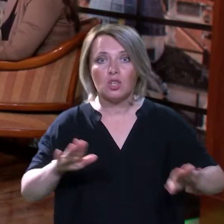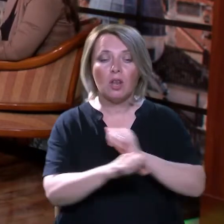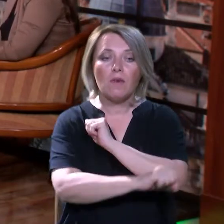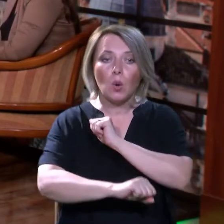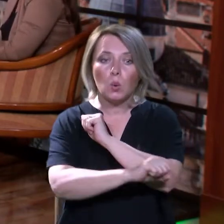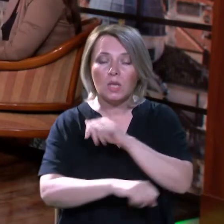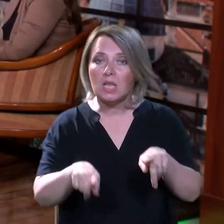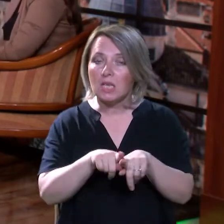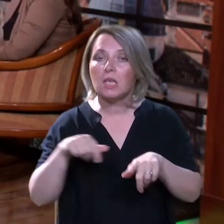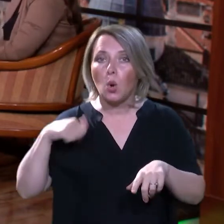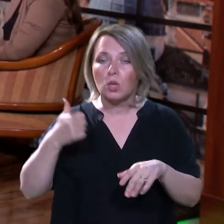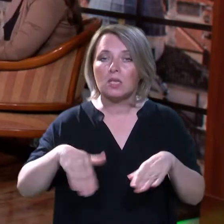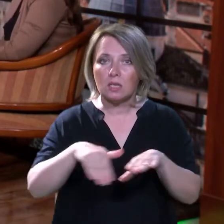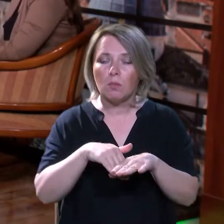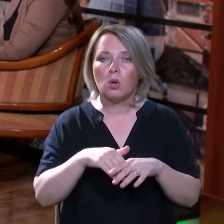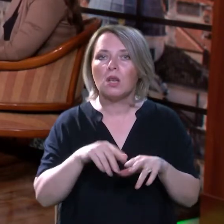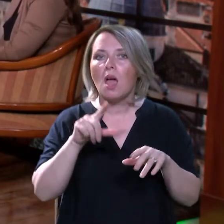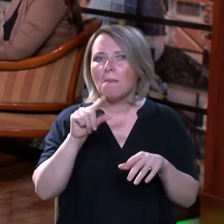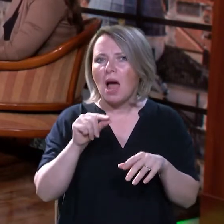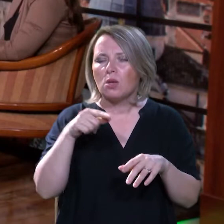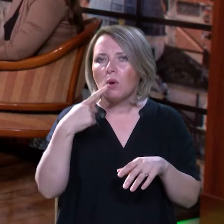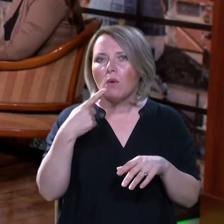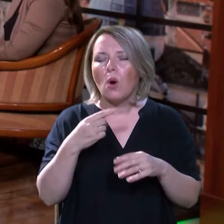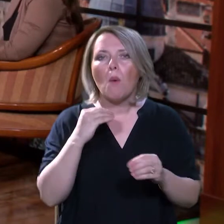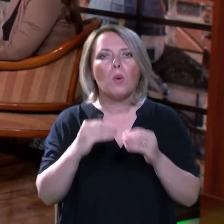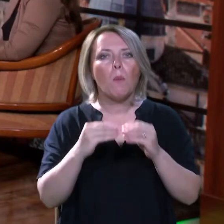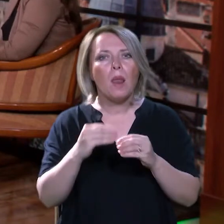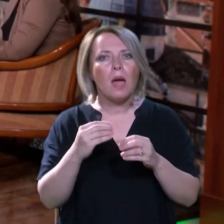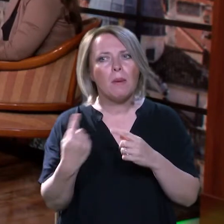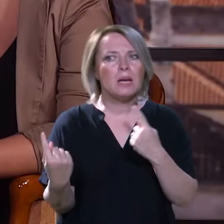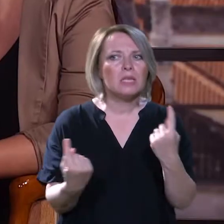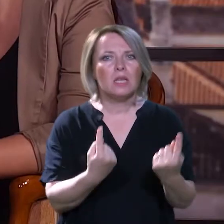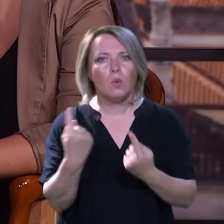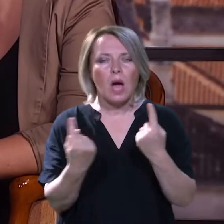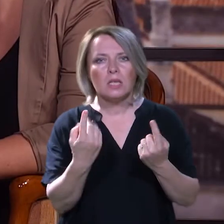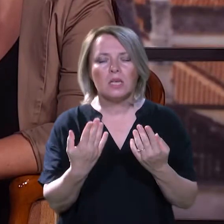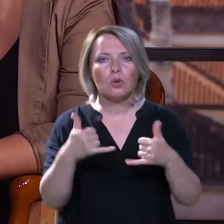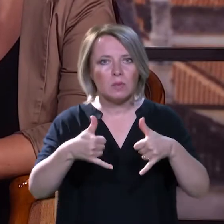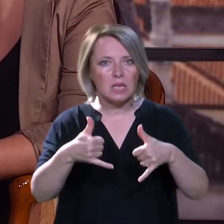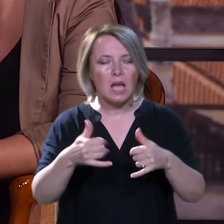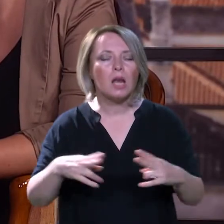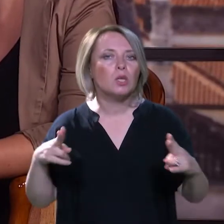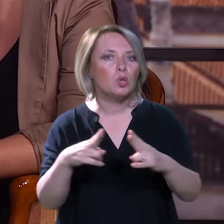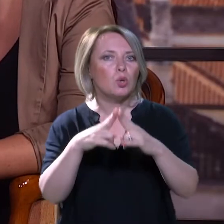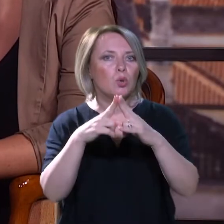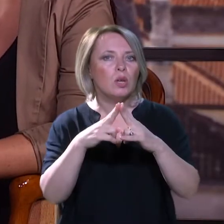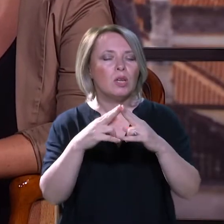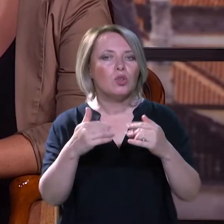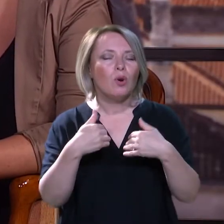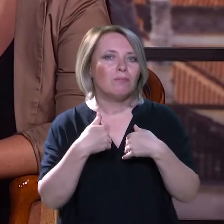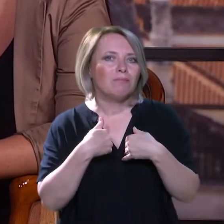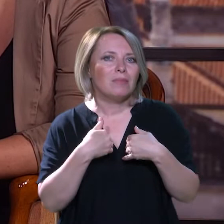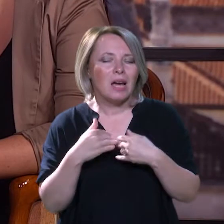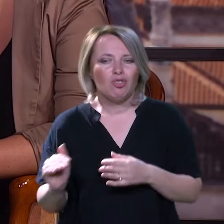i zaposlili se. Malo smo općenito govorili o problemima i situacijama s kojima se danas susreću